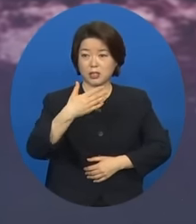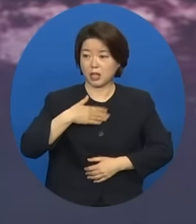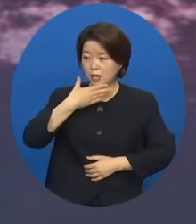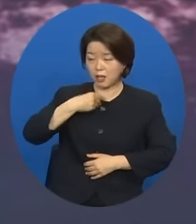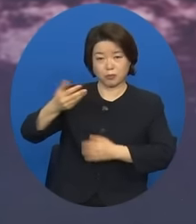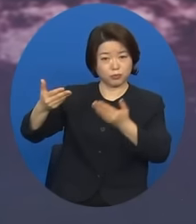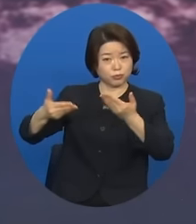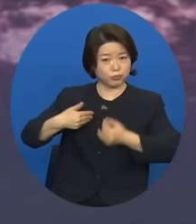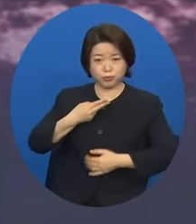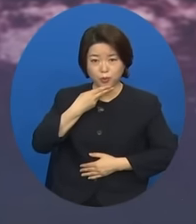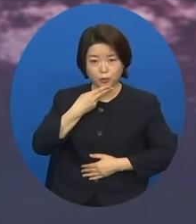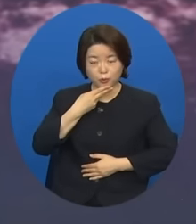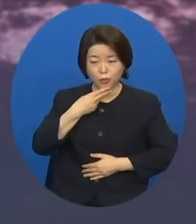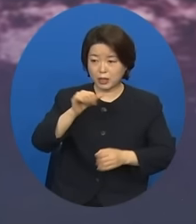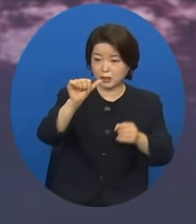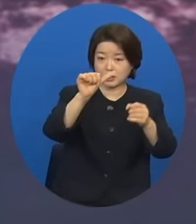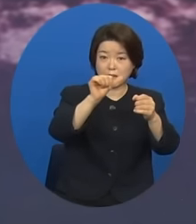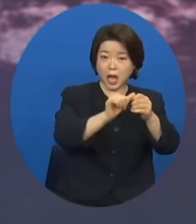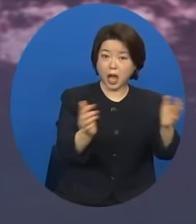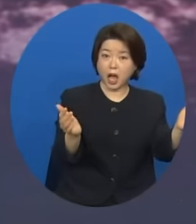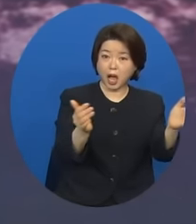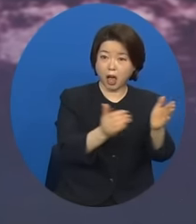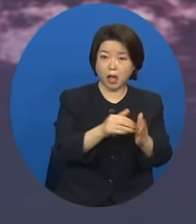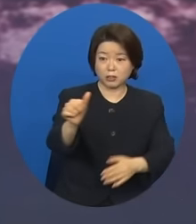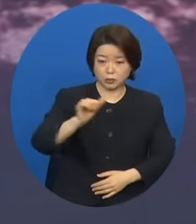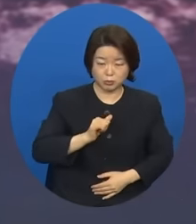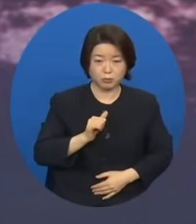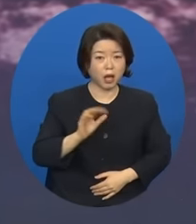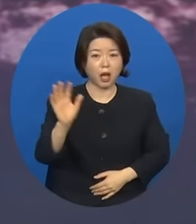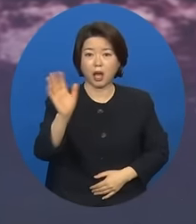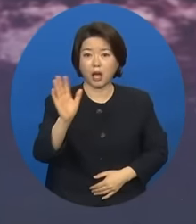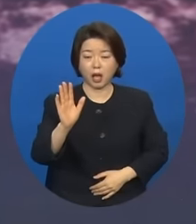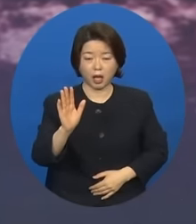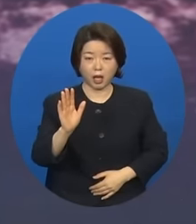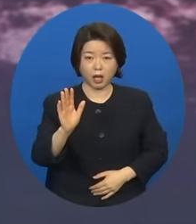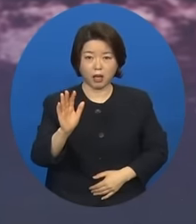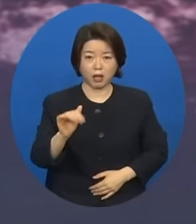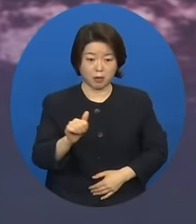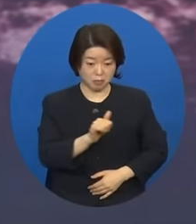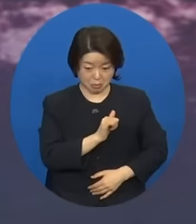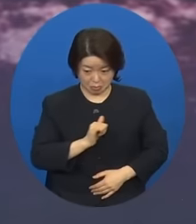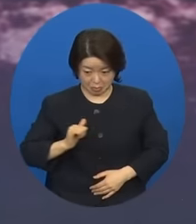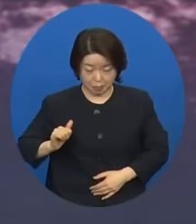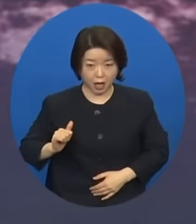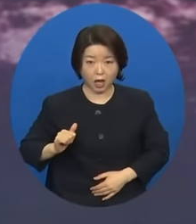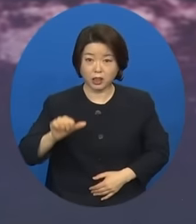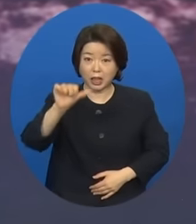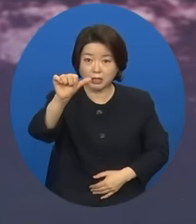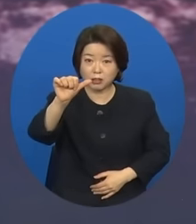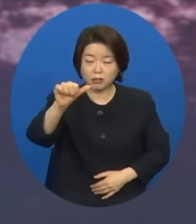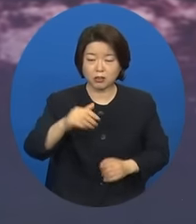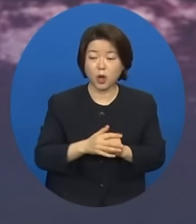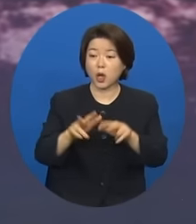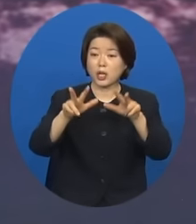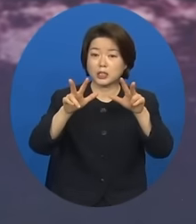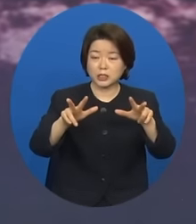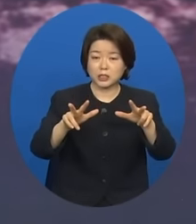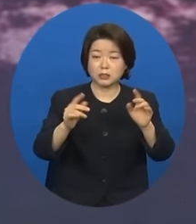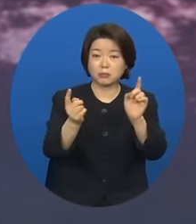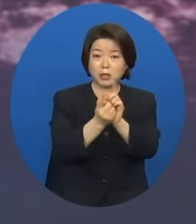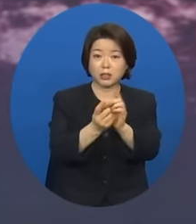번째 다섯 번째까지 또 아니었어요 그래서 지금 만나는 남자는 여섯